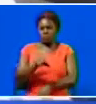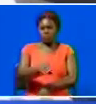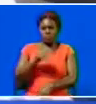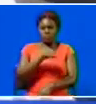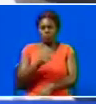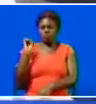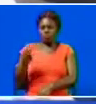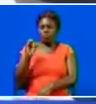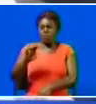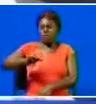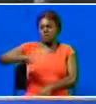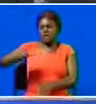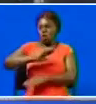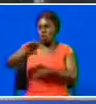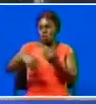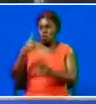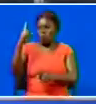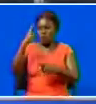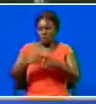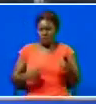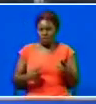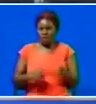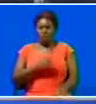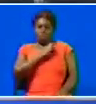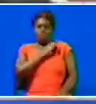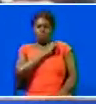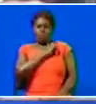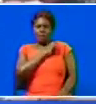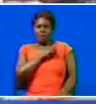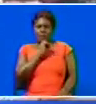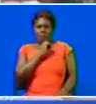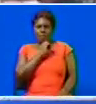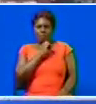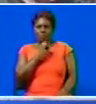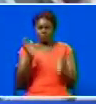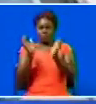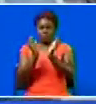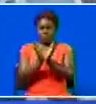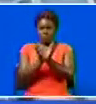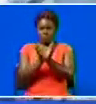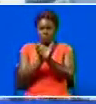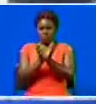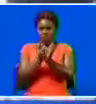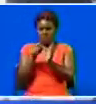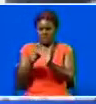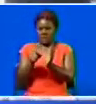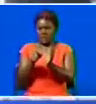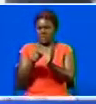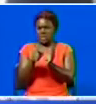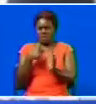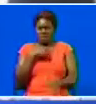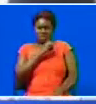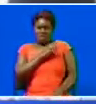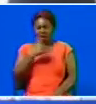County, town zote kwa mwaka moja. Instead, he's lamenting over his impending arrest, terming it as a witch hunt. Siogopi,